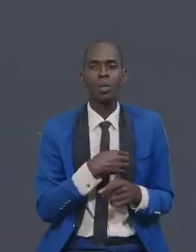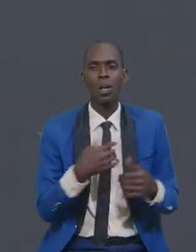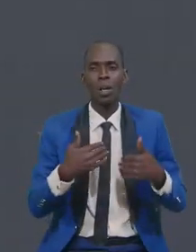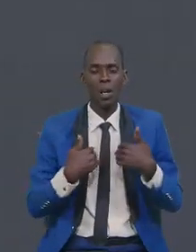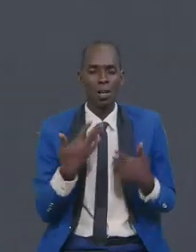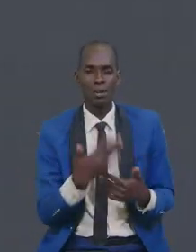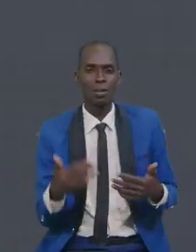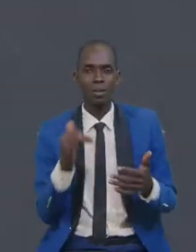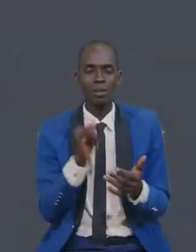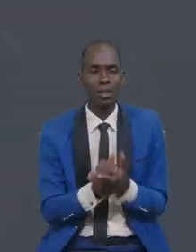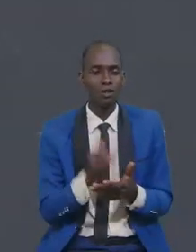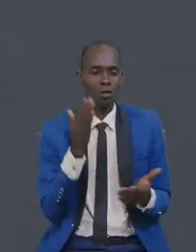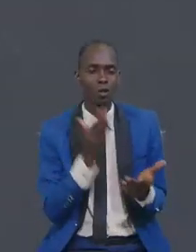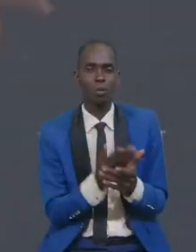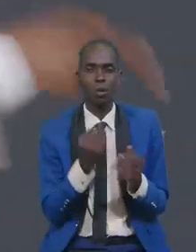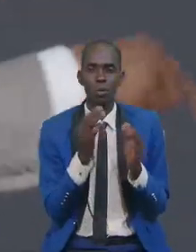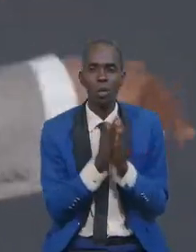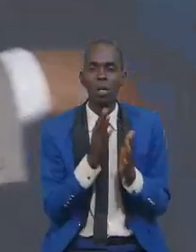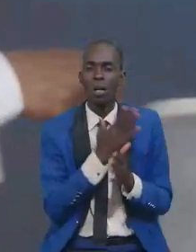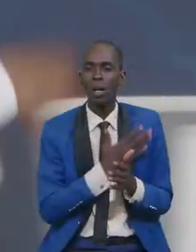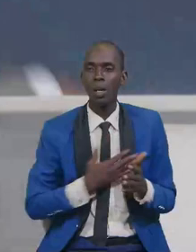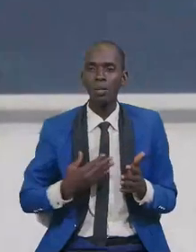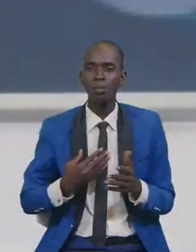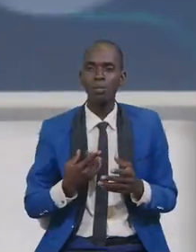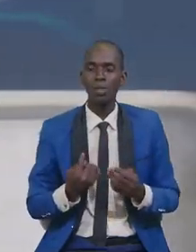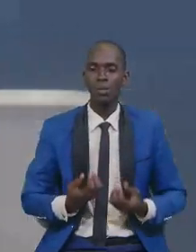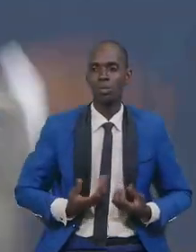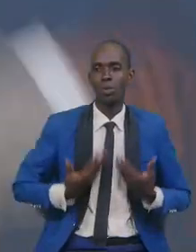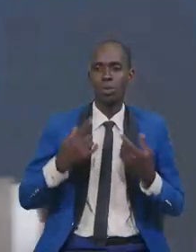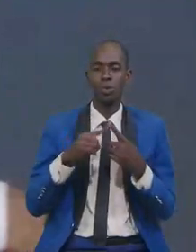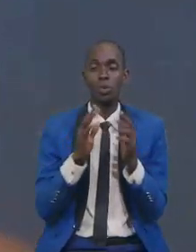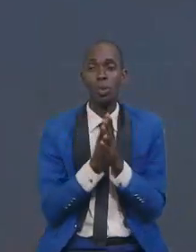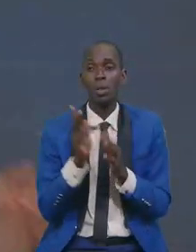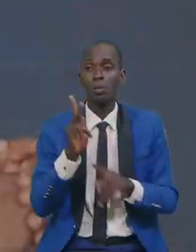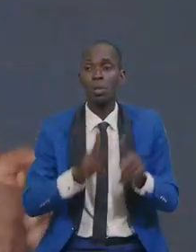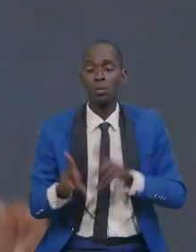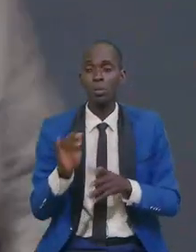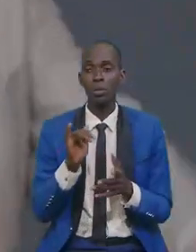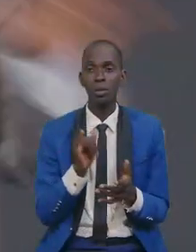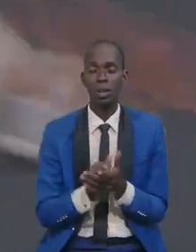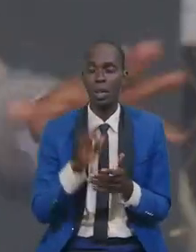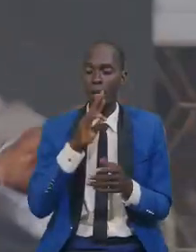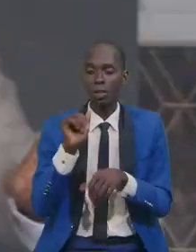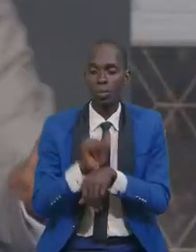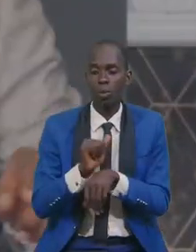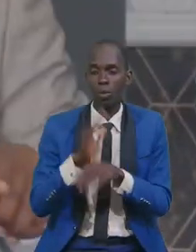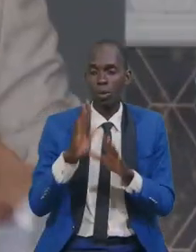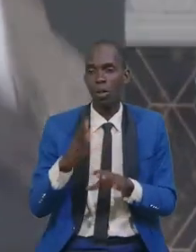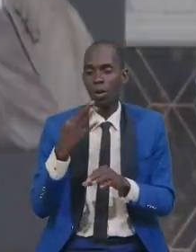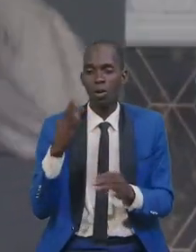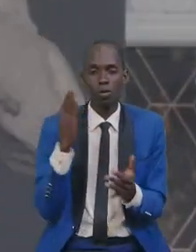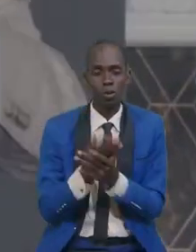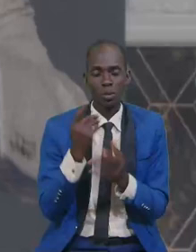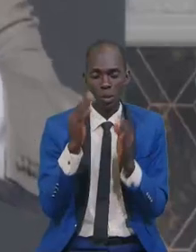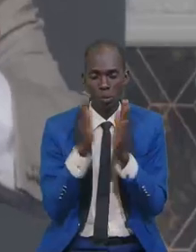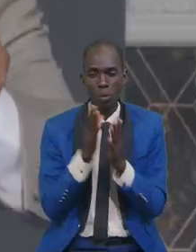des choses qui prennent le temps de la prière et la passion pour la prière, ces gens-là qui sont les agents qui